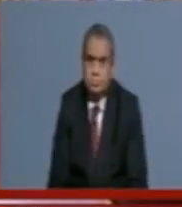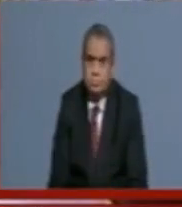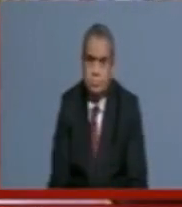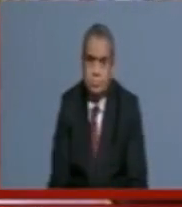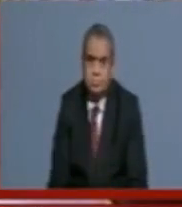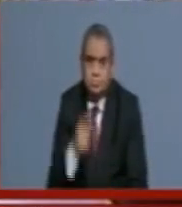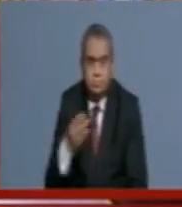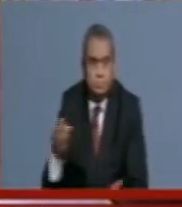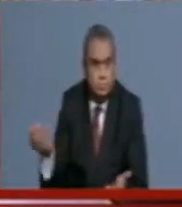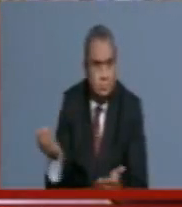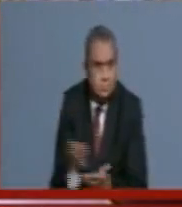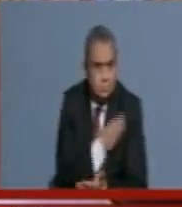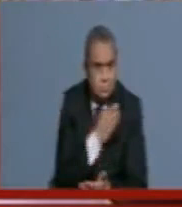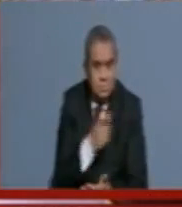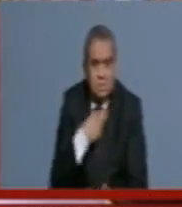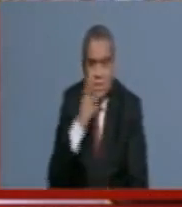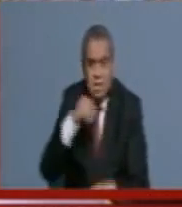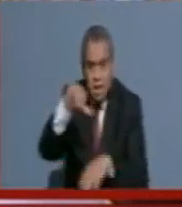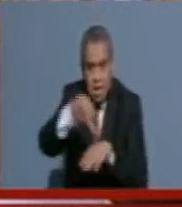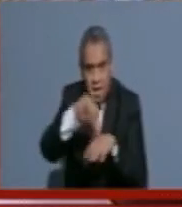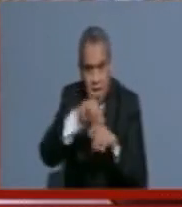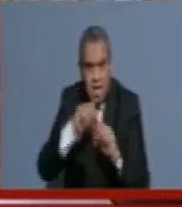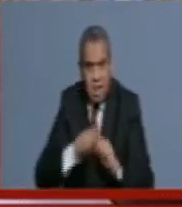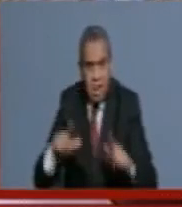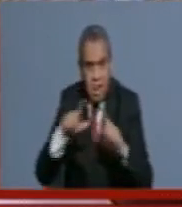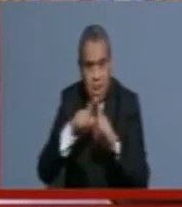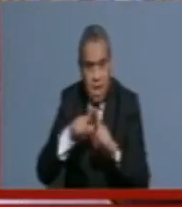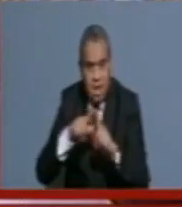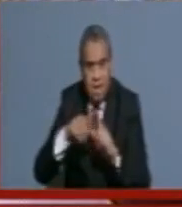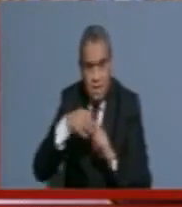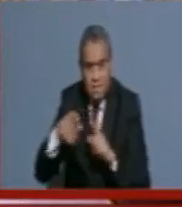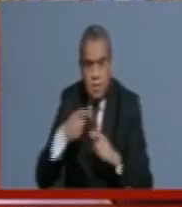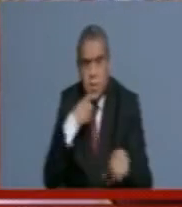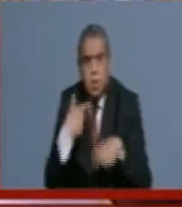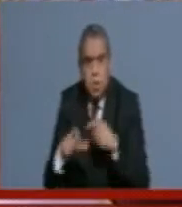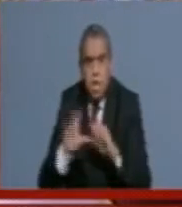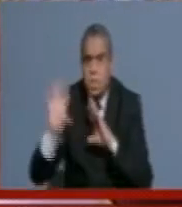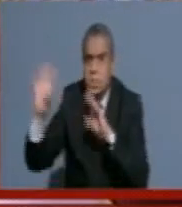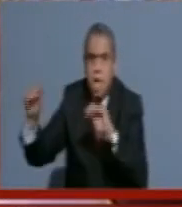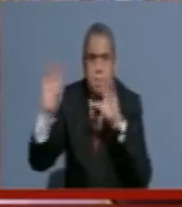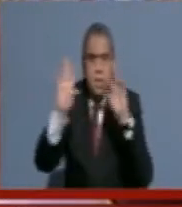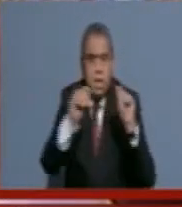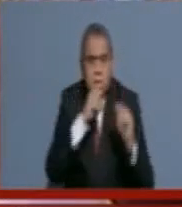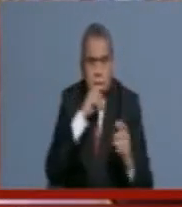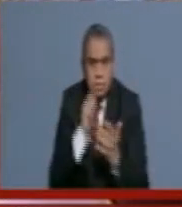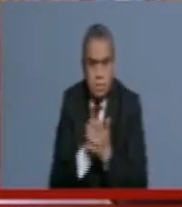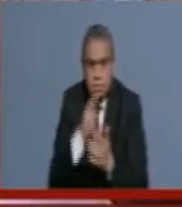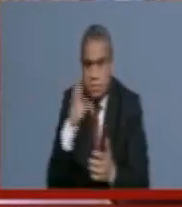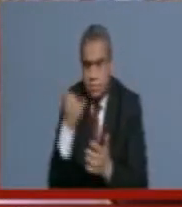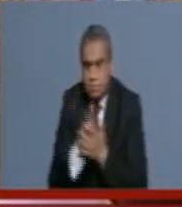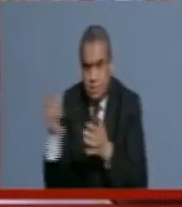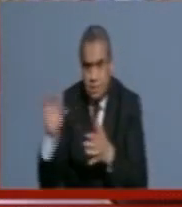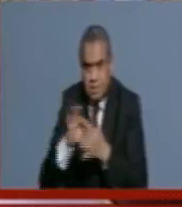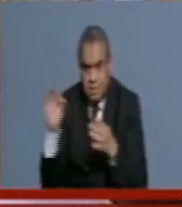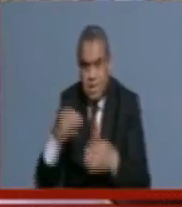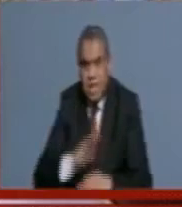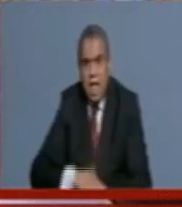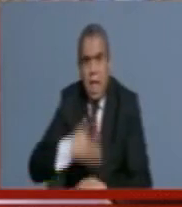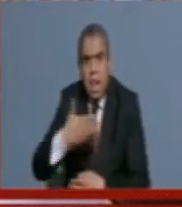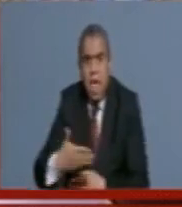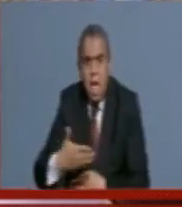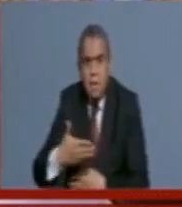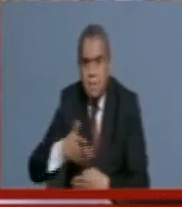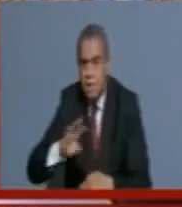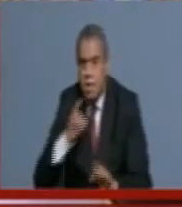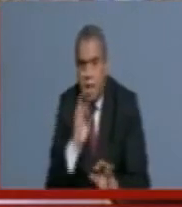كافة المقرات واللجان الفرعية كل اللوجستيات فيها واحد. طيب حضرتك النقطة بتقولي لابتوب أو كل